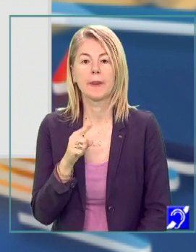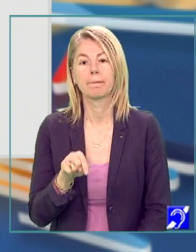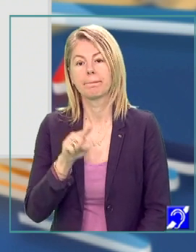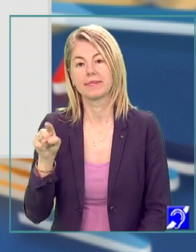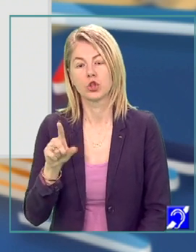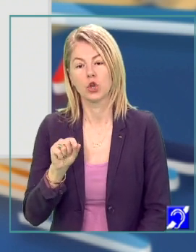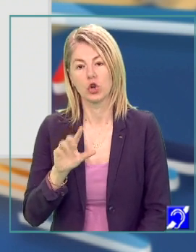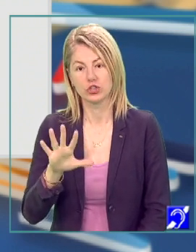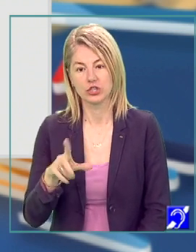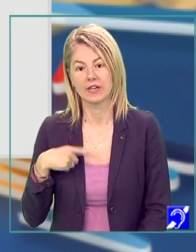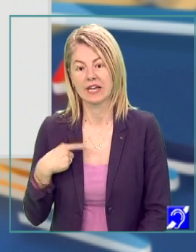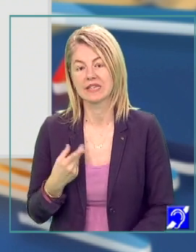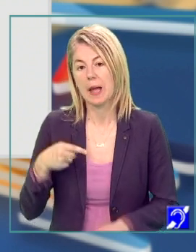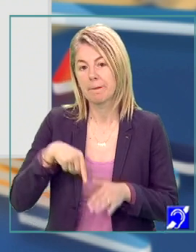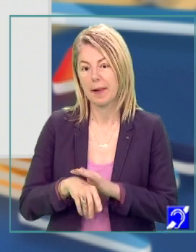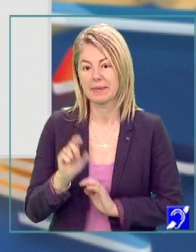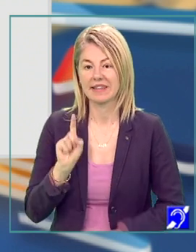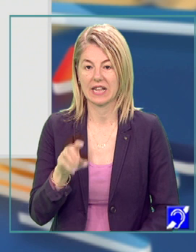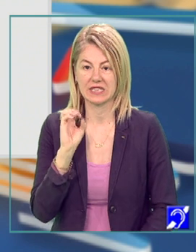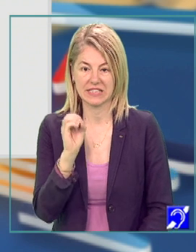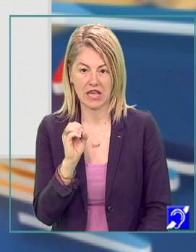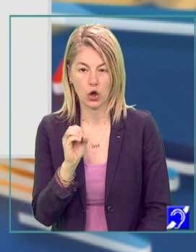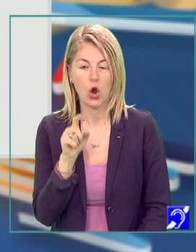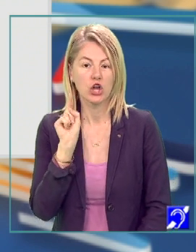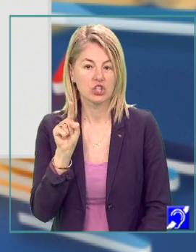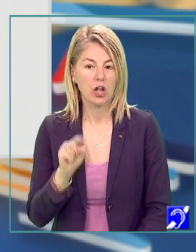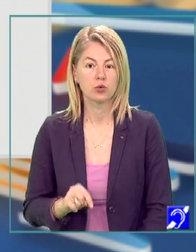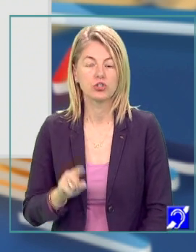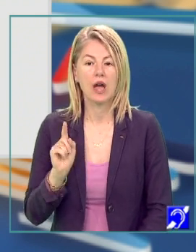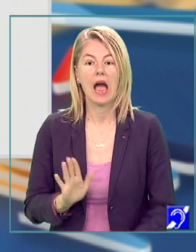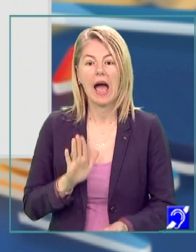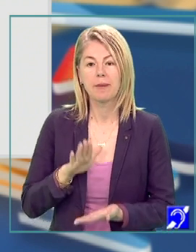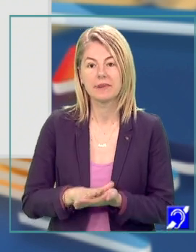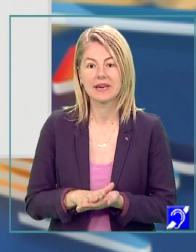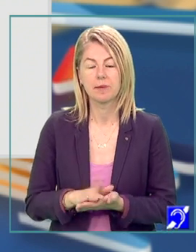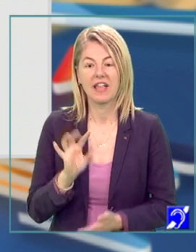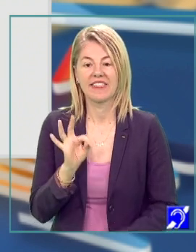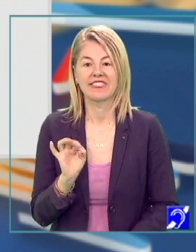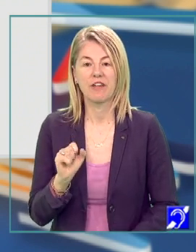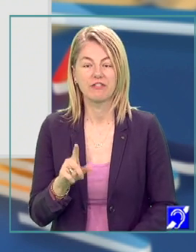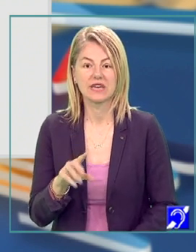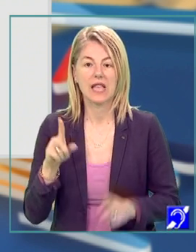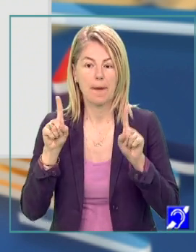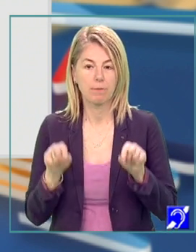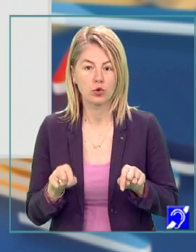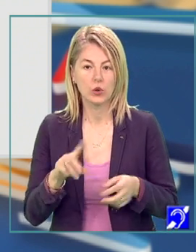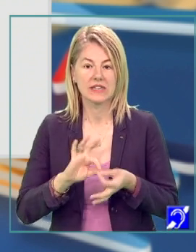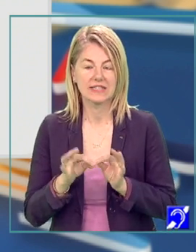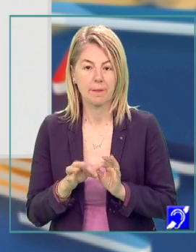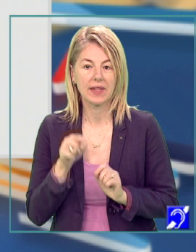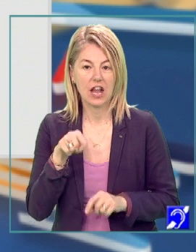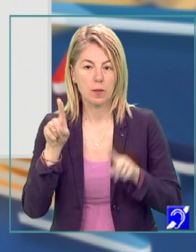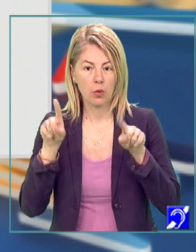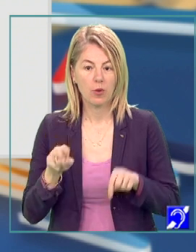din 25 este mai mic decât 0 și atunci aplicăm definiția modulului. Înseamnă că